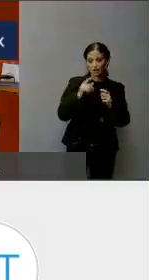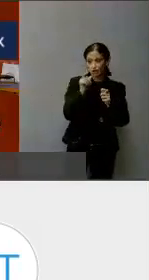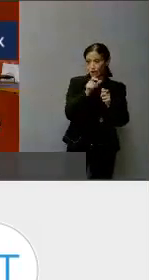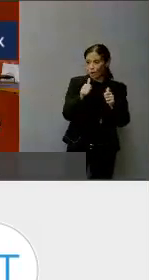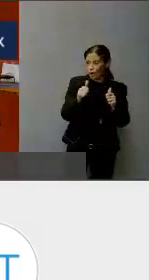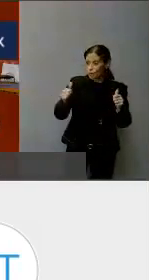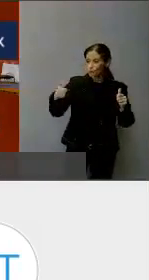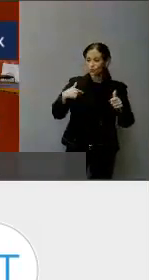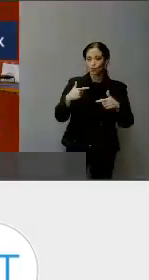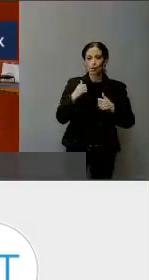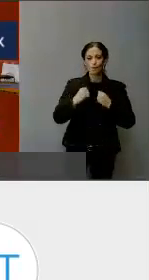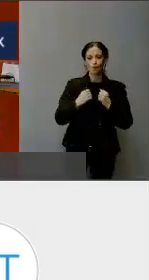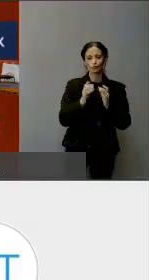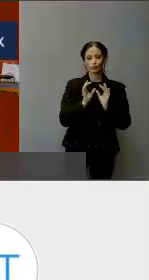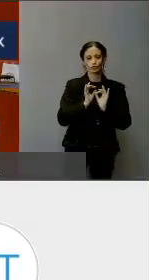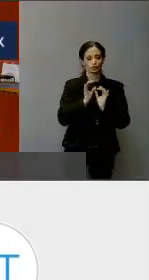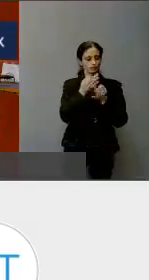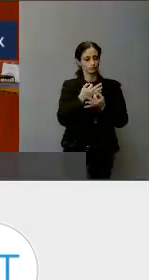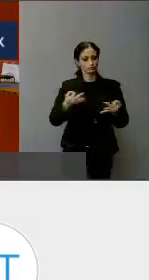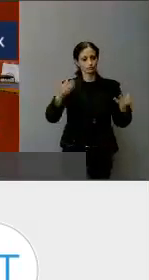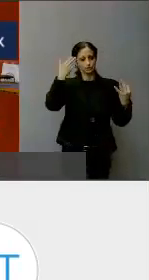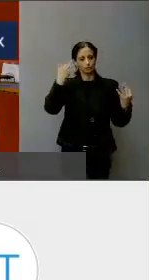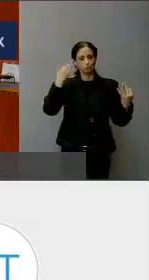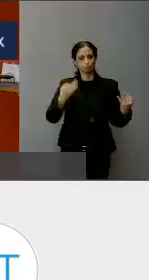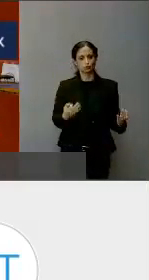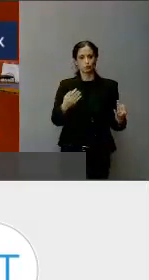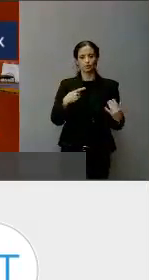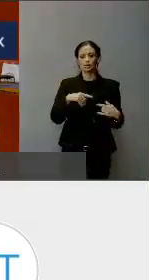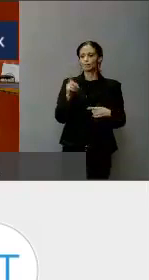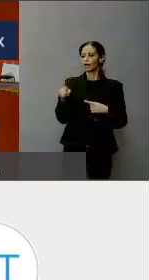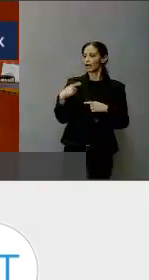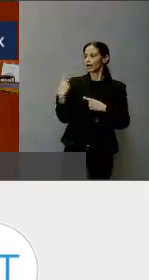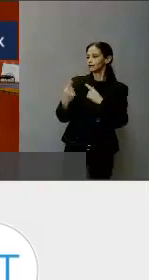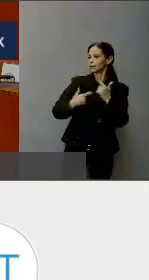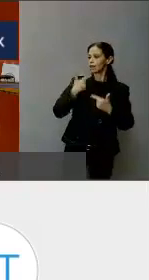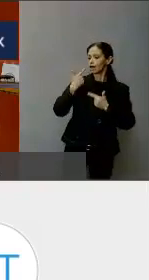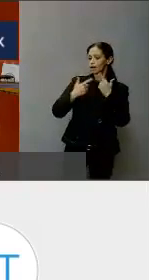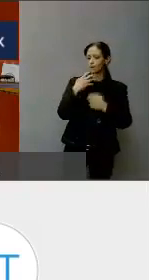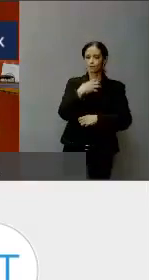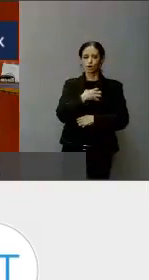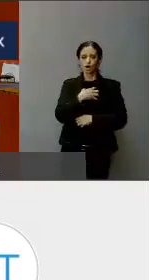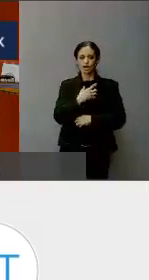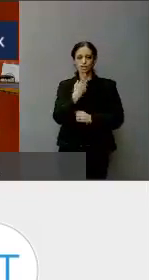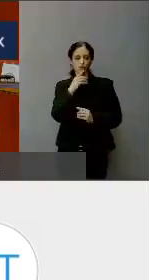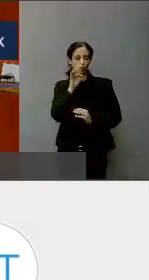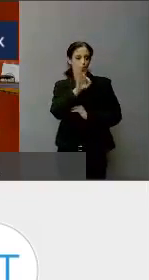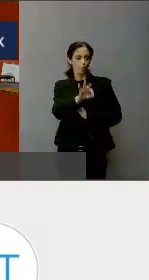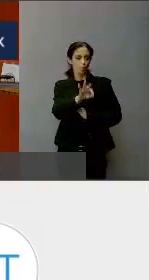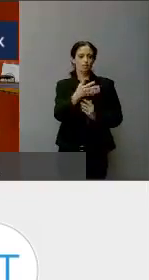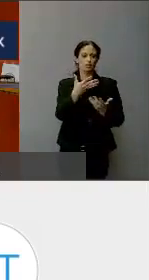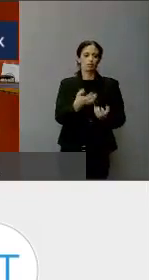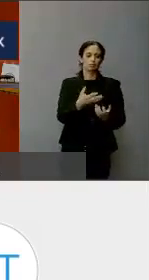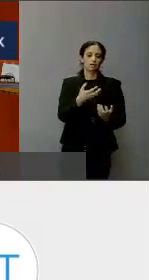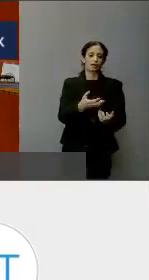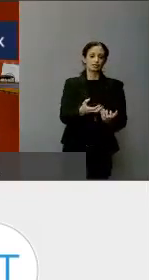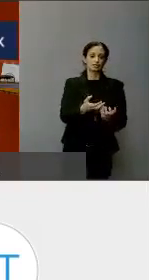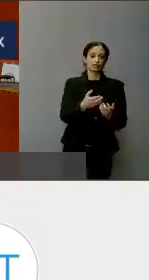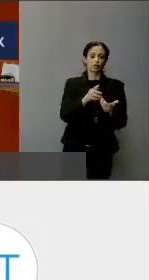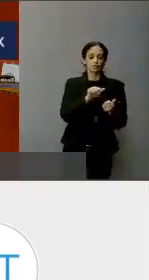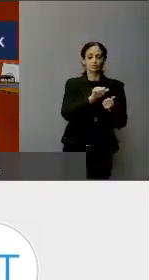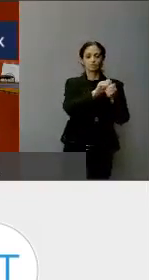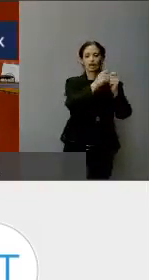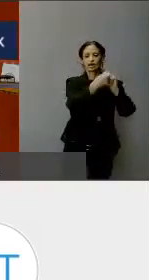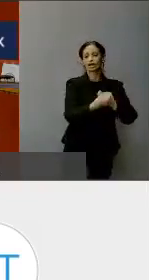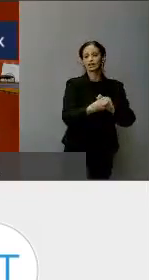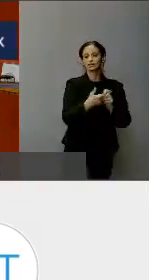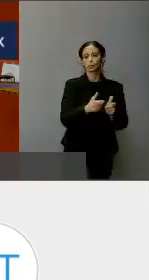condotta anche illibata a me questa sorta di moralismo e andare a colpire una variante urbanistica solo